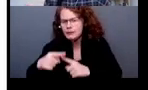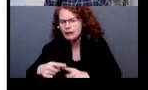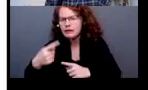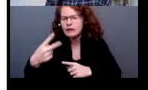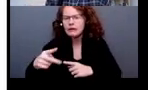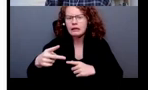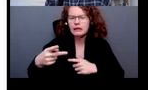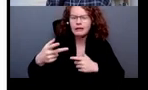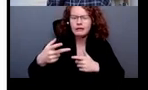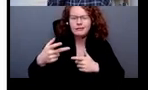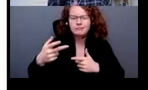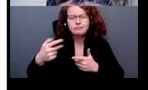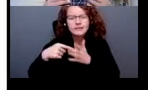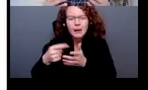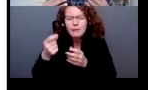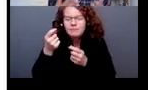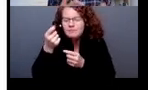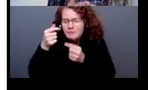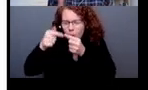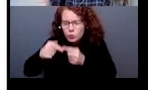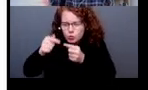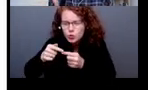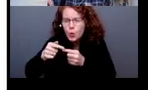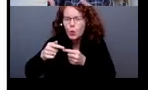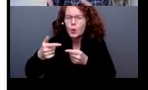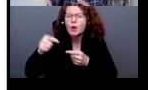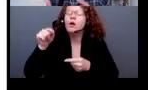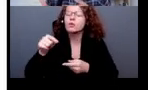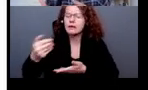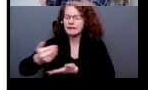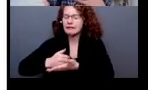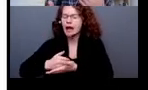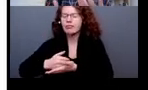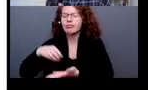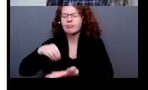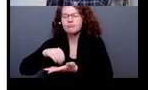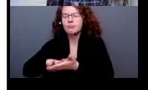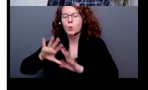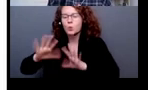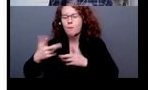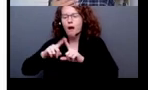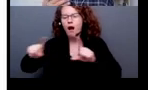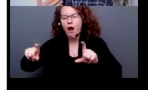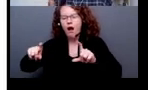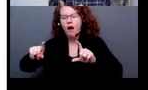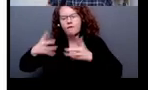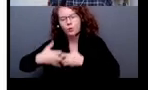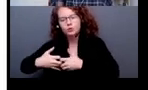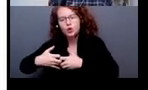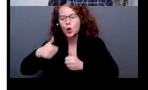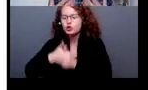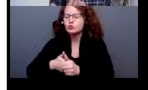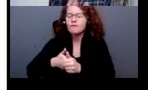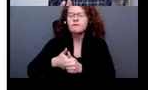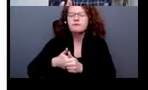opérations complexes telles que la microsoudure, garder une trace des différents types d'opérations et des différents objets qui passaient